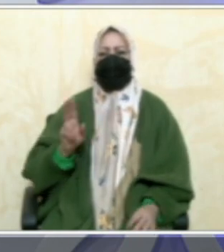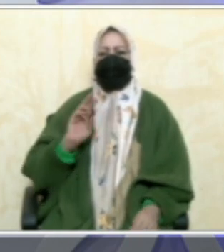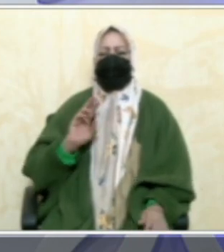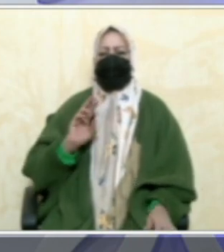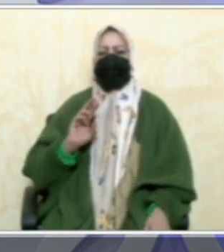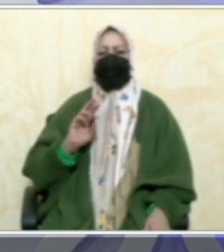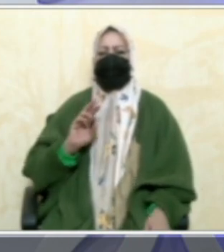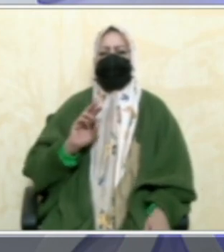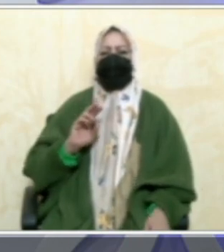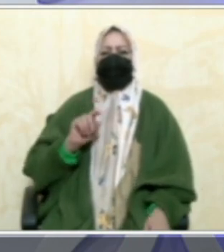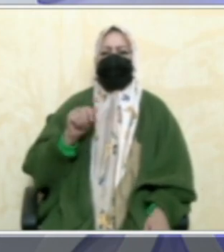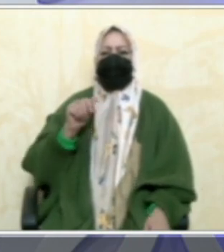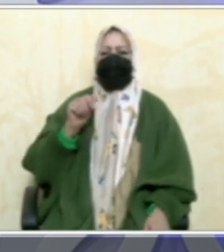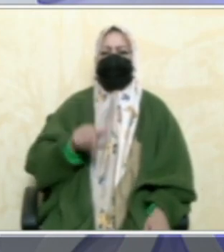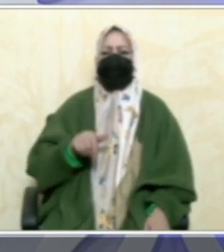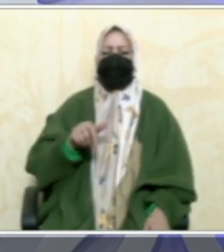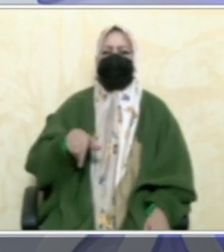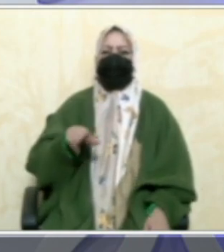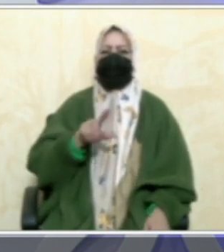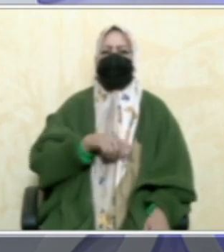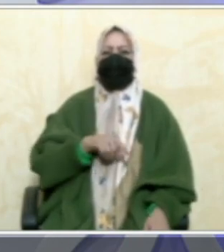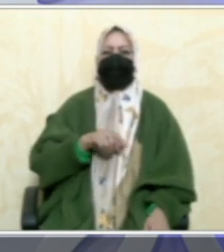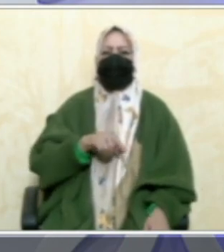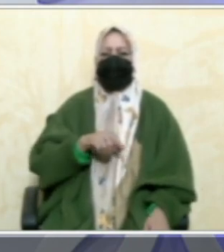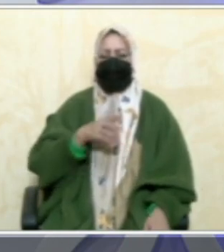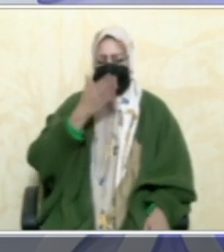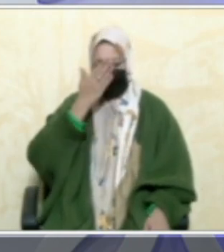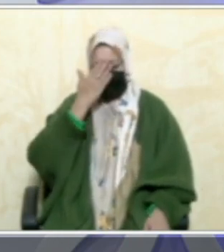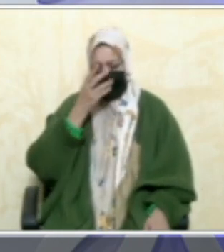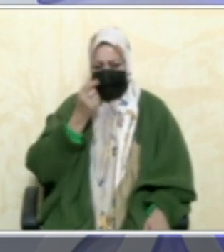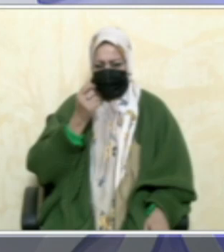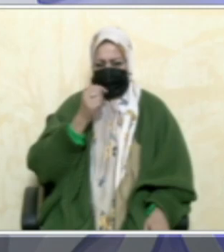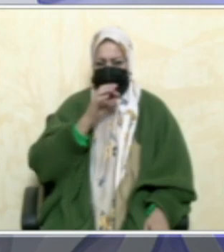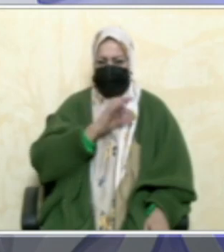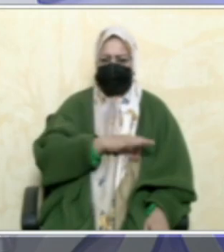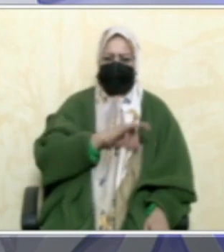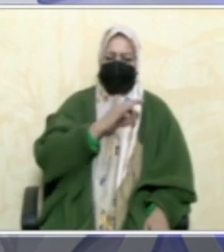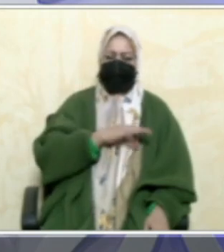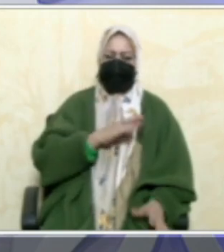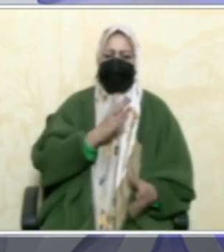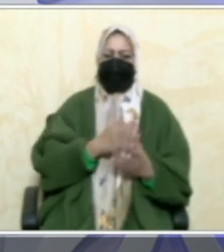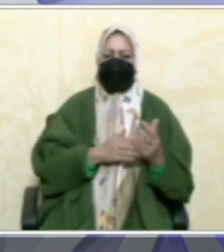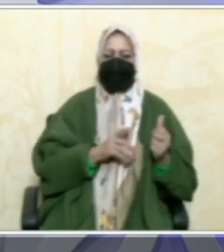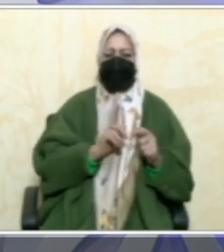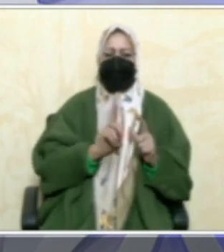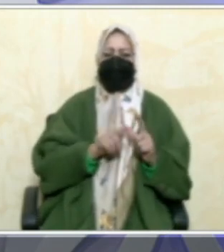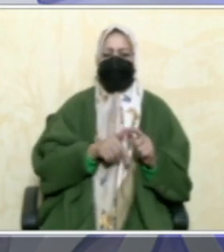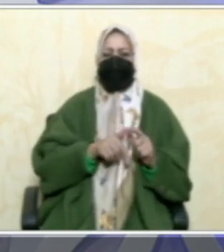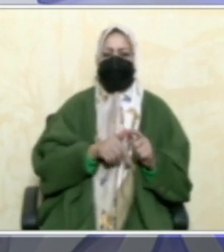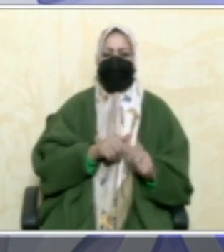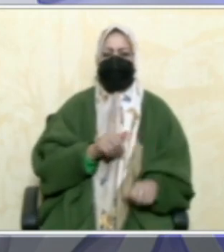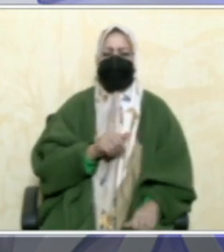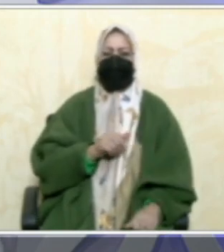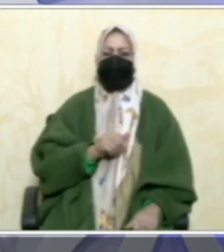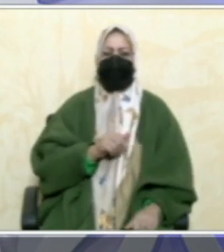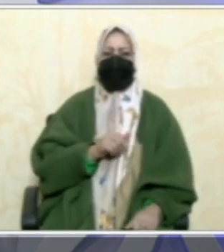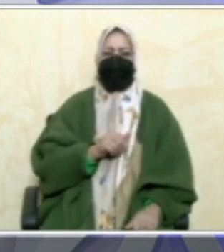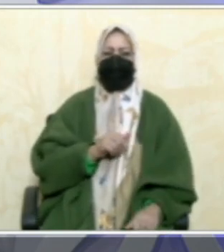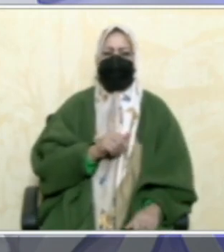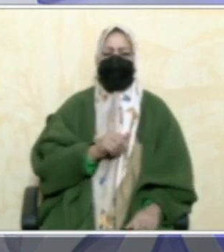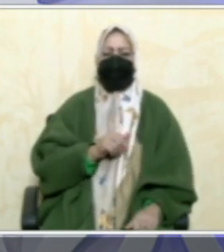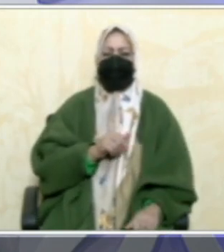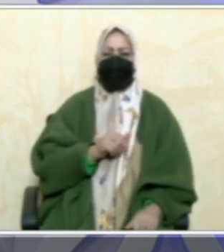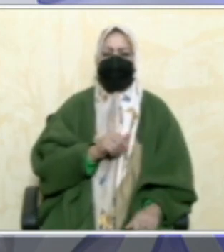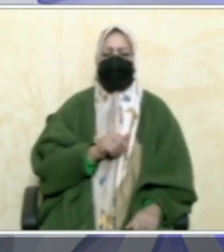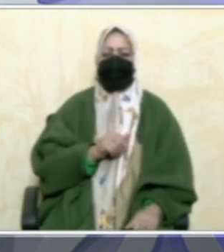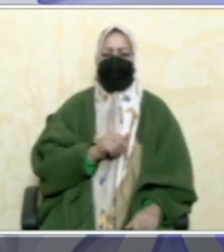أعمى المال كثيرا من أهل الزاوية. معقول أهل الزاوية يعني يشتروا في البنزينة بجنيه و30